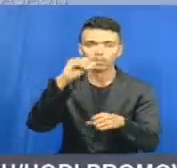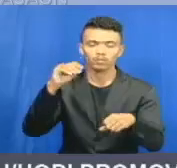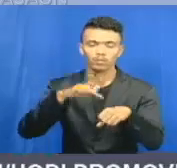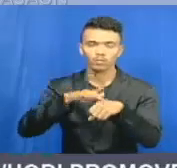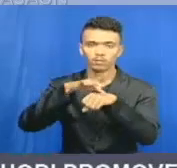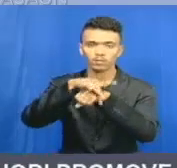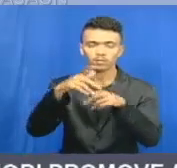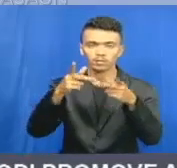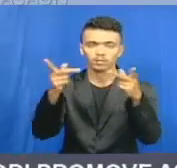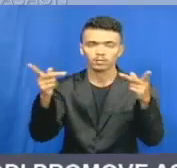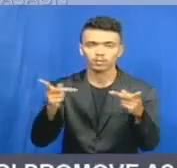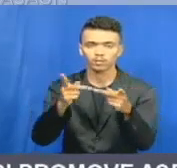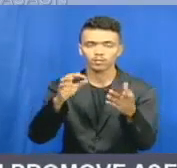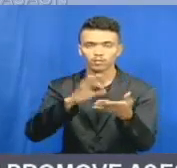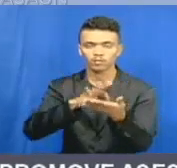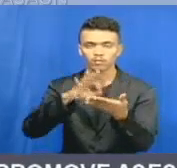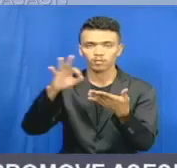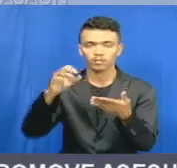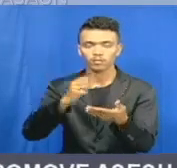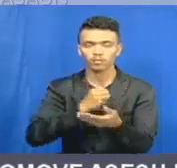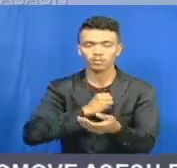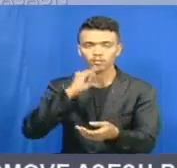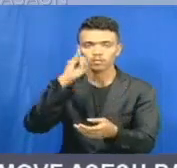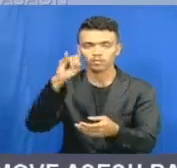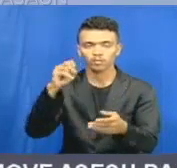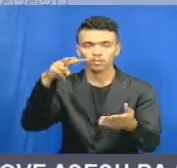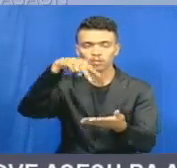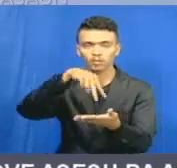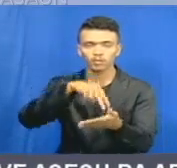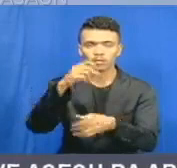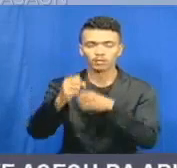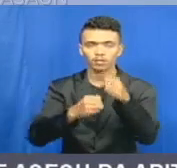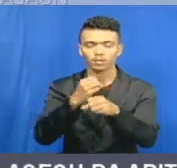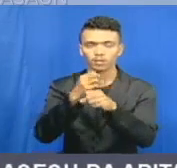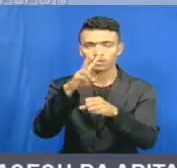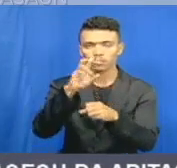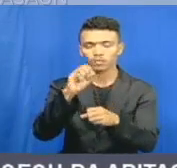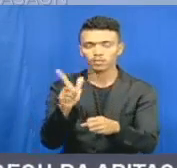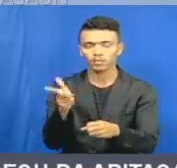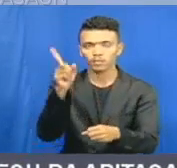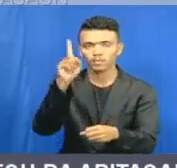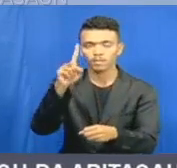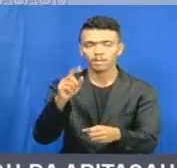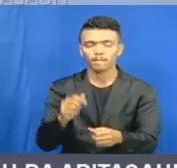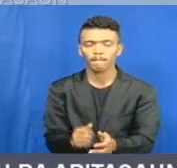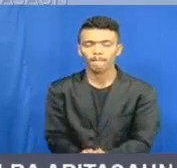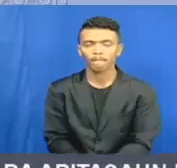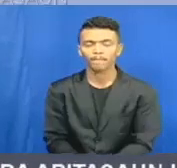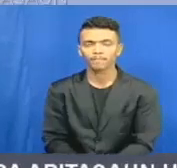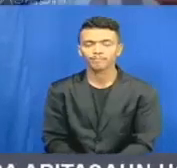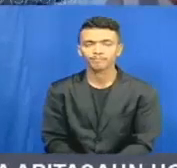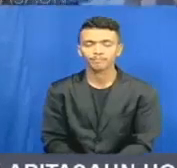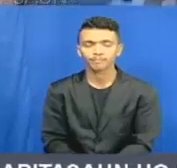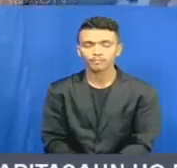Centro Formação SK Morinsuai hari ihe tinen rihun rua runulu resin ida. Iha lea talion suku